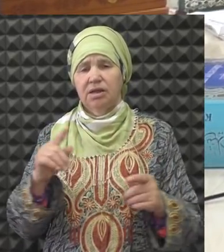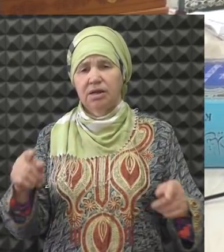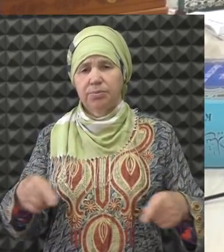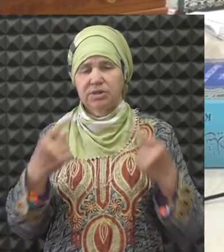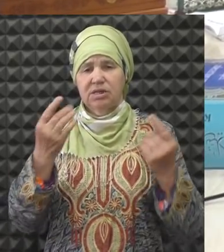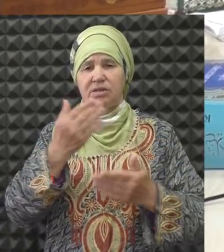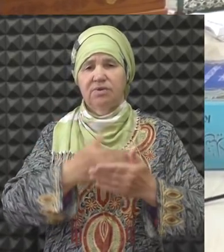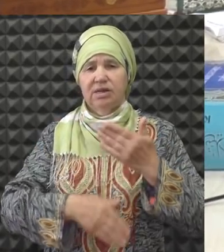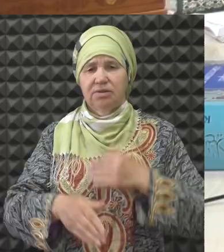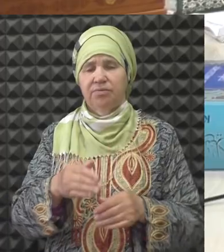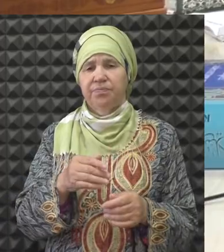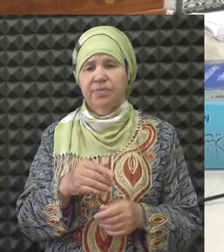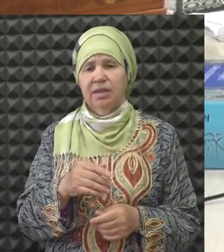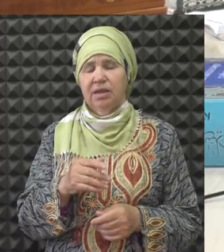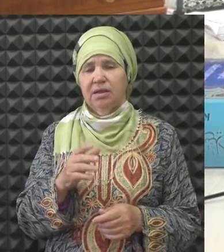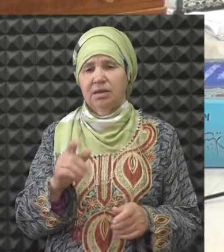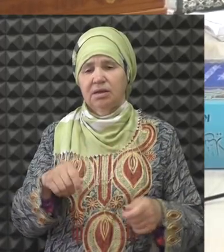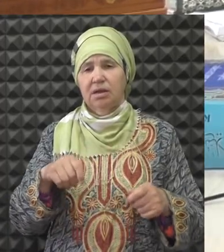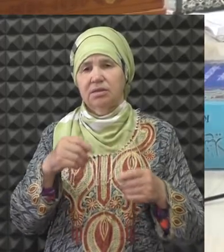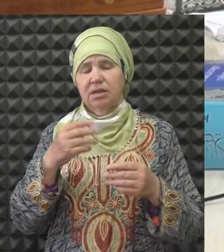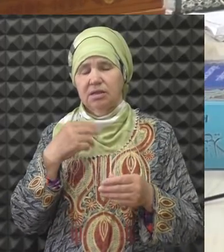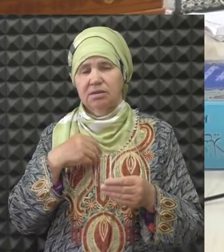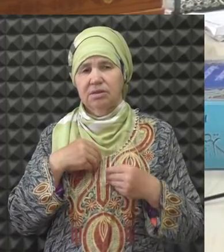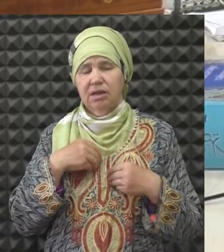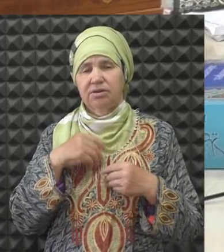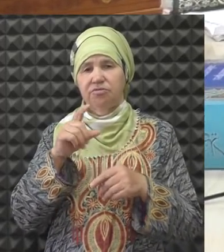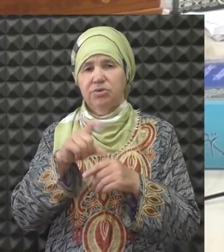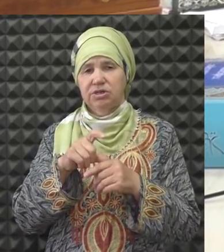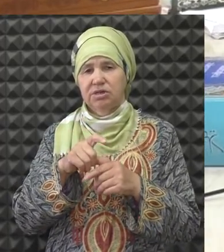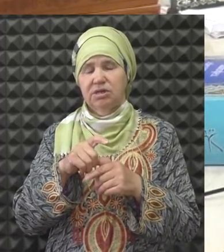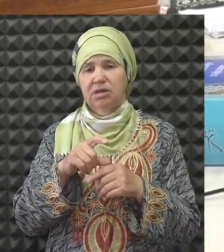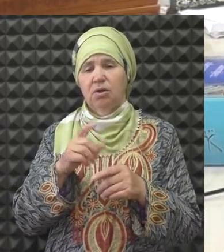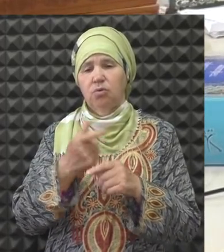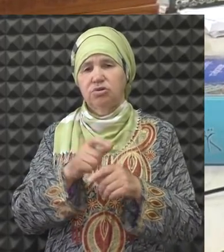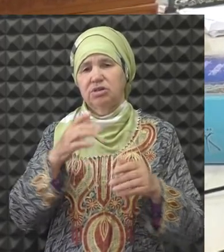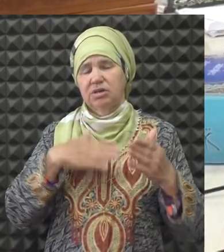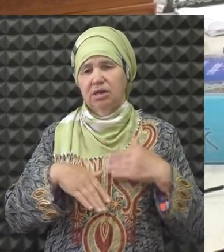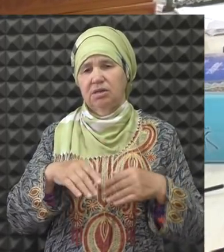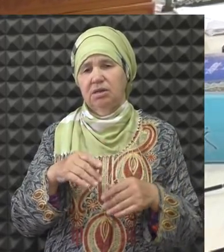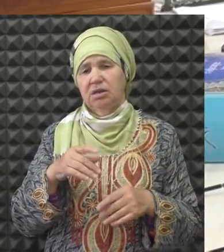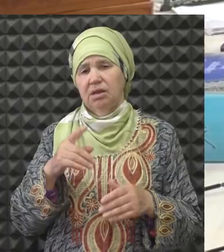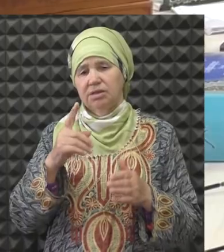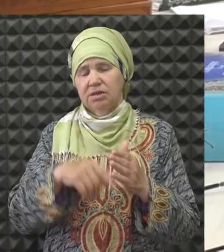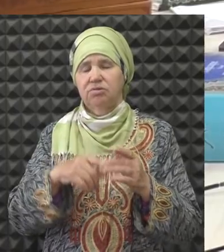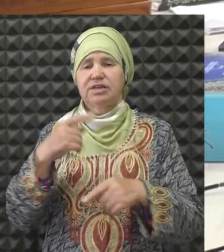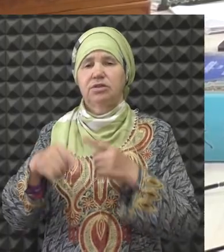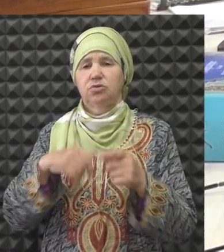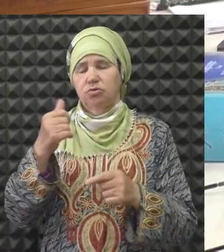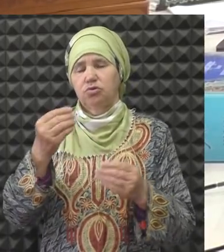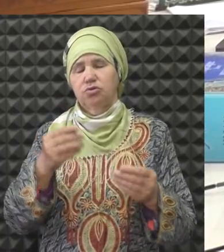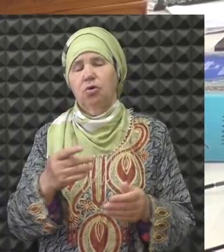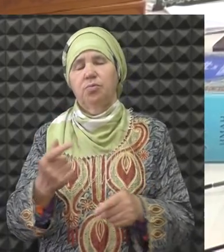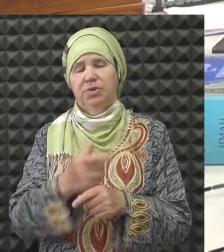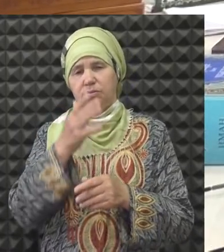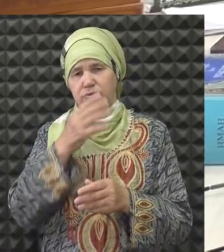и реабилитация инвалидов, когда оказывают мечеть рядом, Очень рад. Надеюсь, иншаллах, в